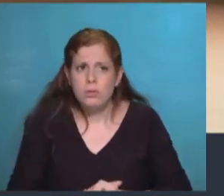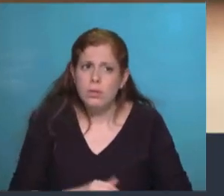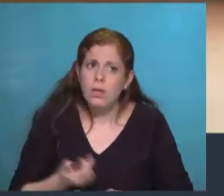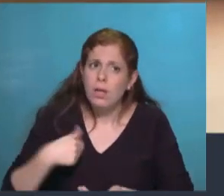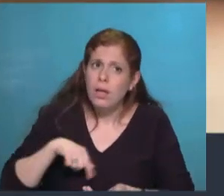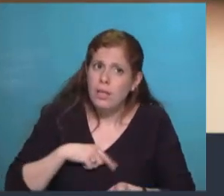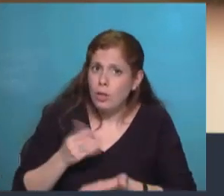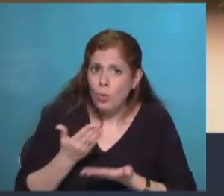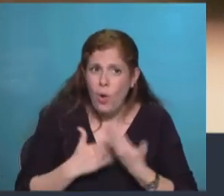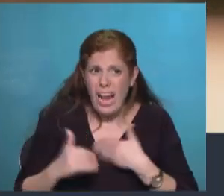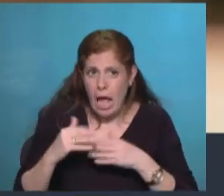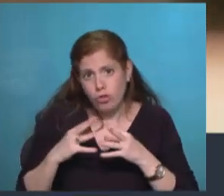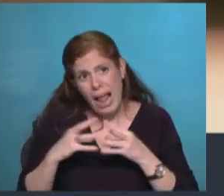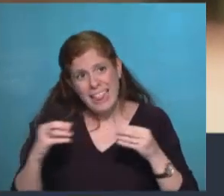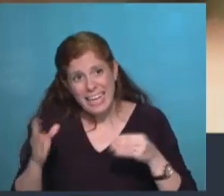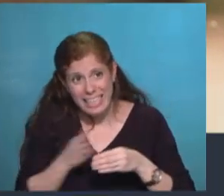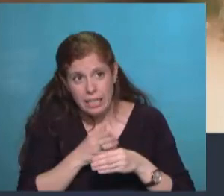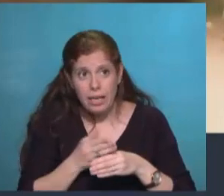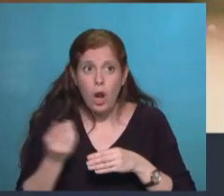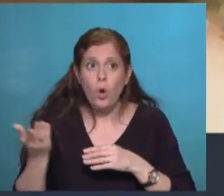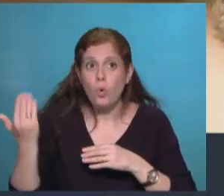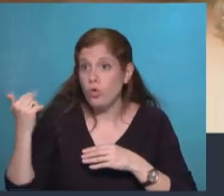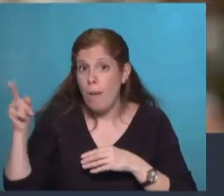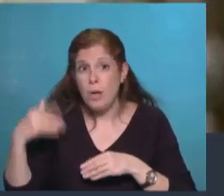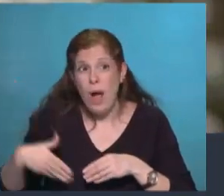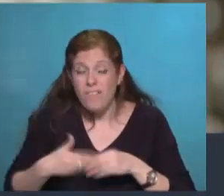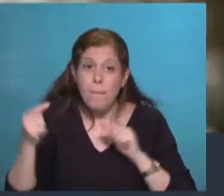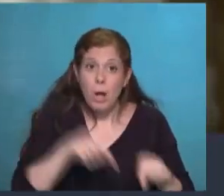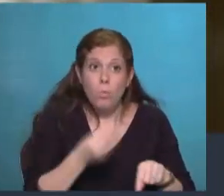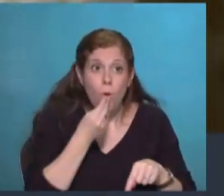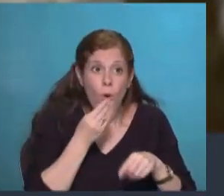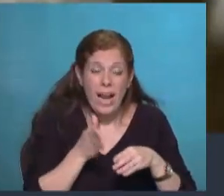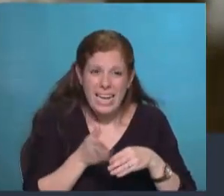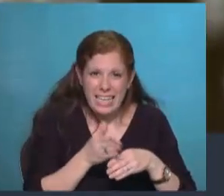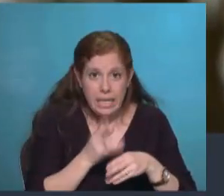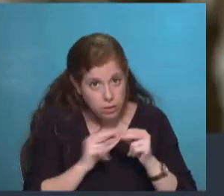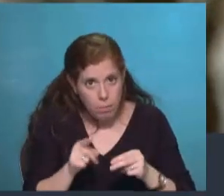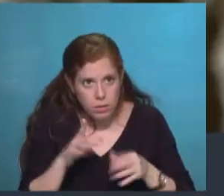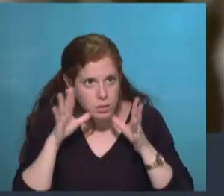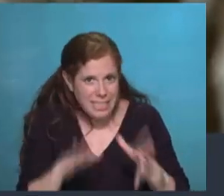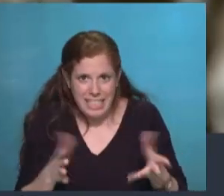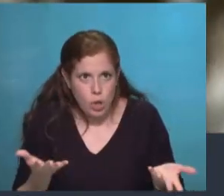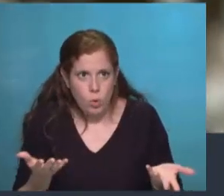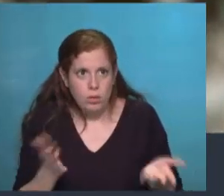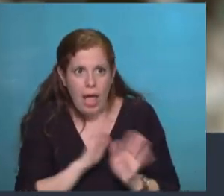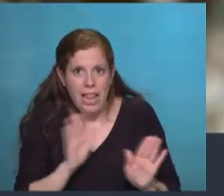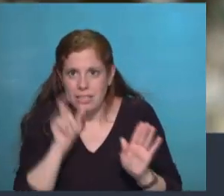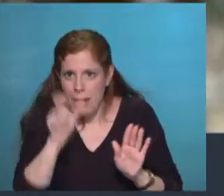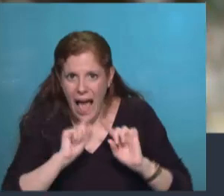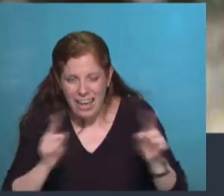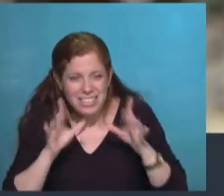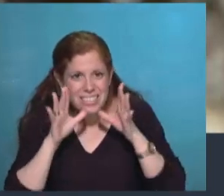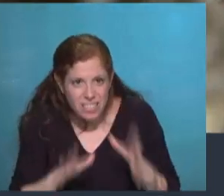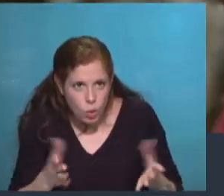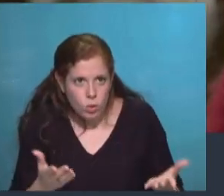נקניק. כי אנחנו היינו שם רעבים ובאנו פה לאכול נקניק. אז נדבר על זה, זה גזענות, אין לזה שום מילה אחרת.